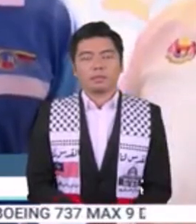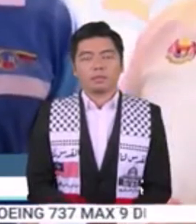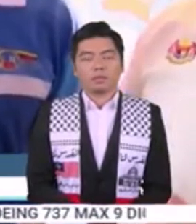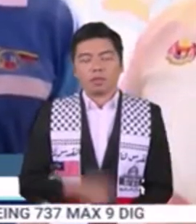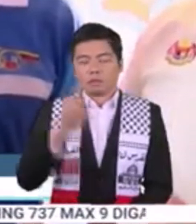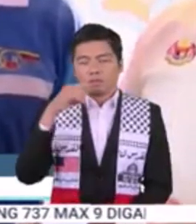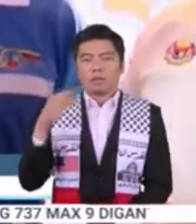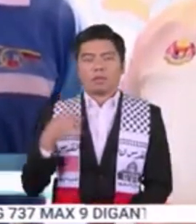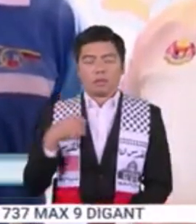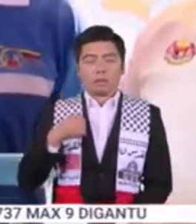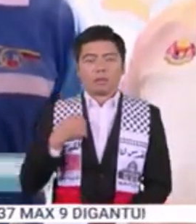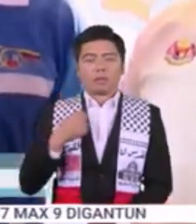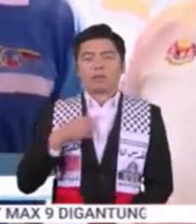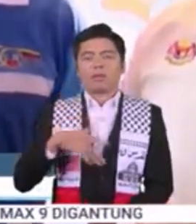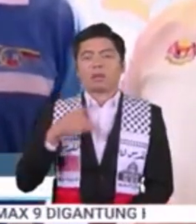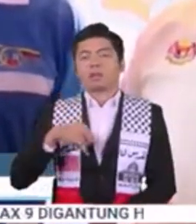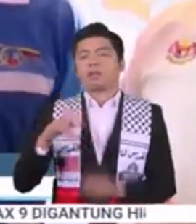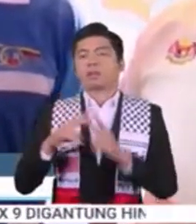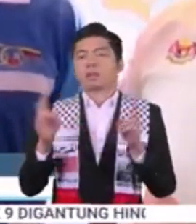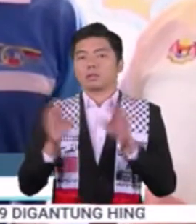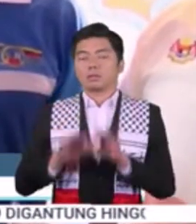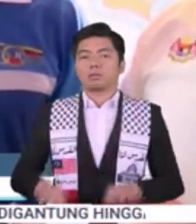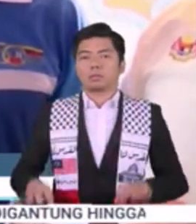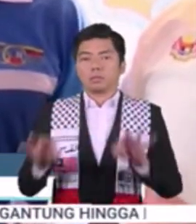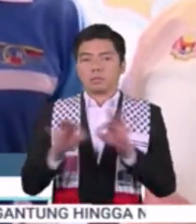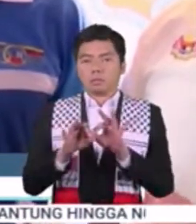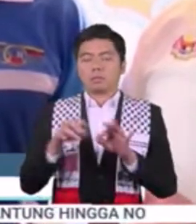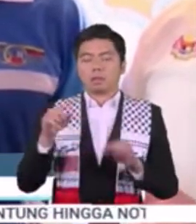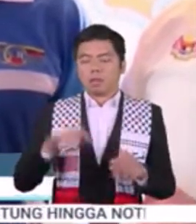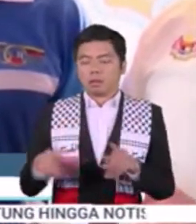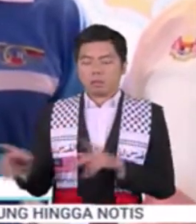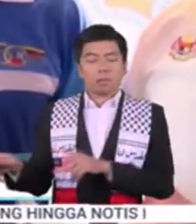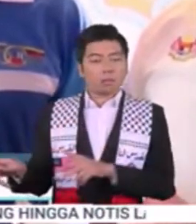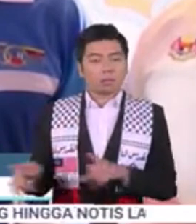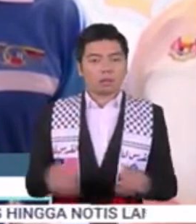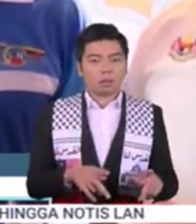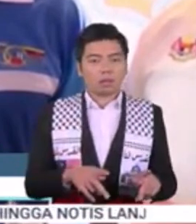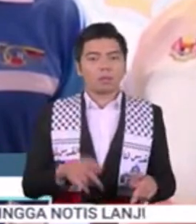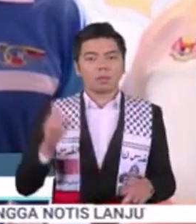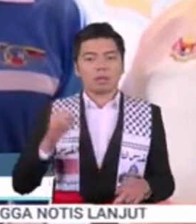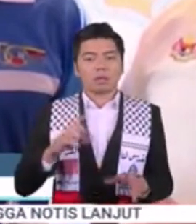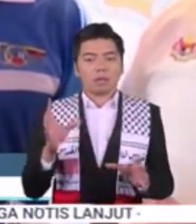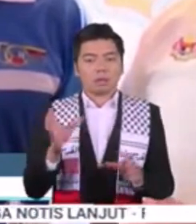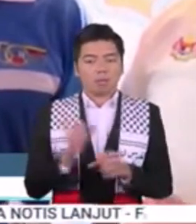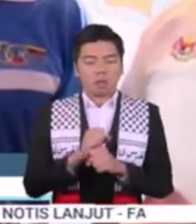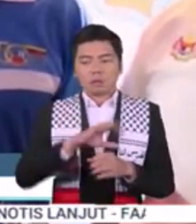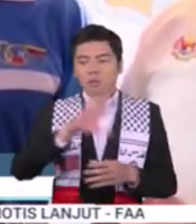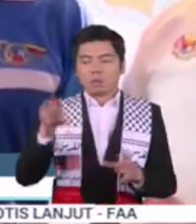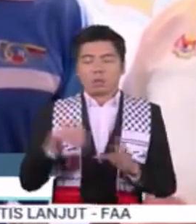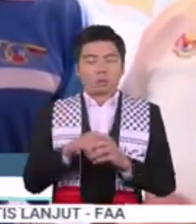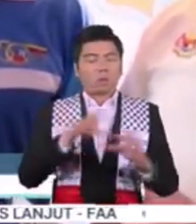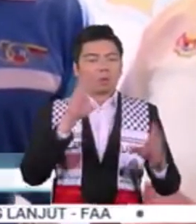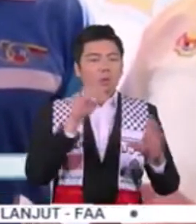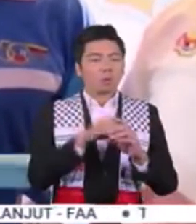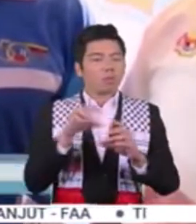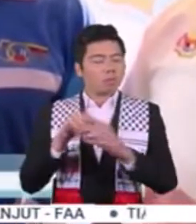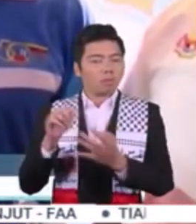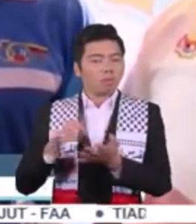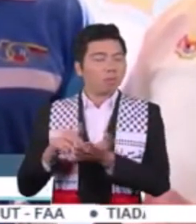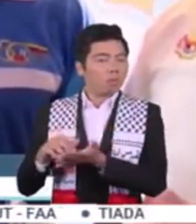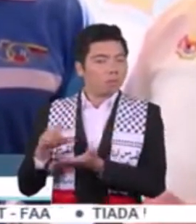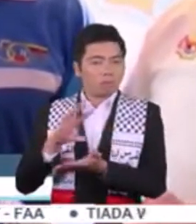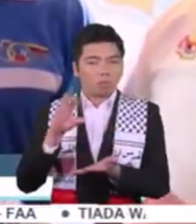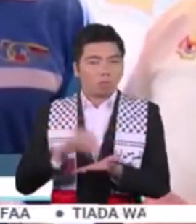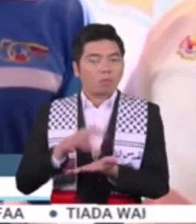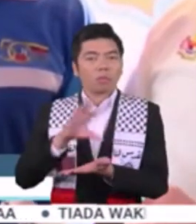Kerana bagi saya ini sangat penting kerana struktur ini atau pelan struktur ini perlulah mendapat input juga daripada warga. Walaupun kita telah